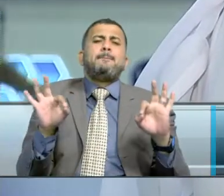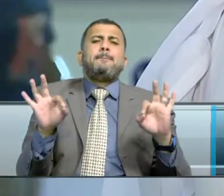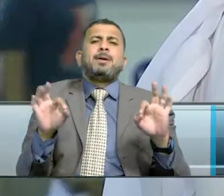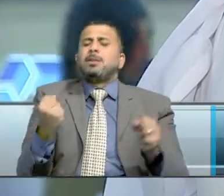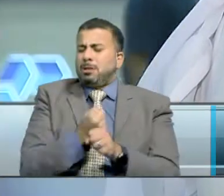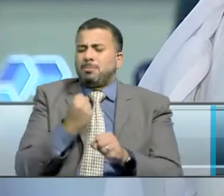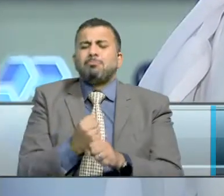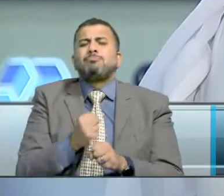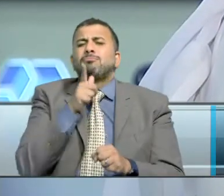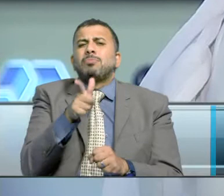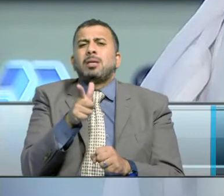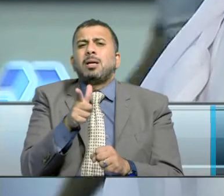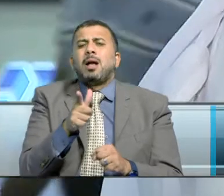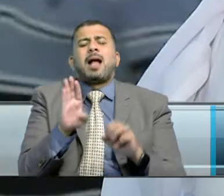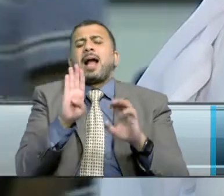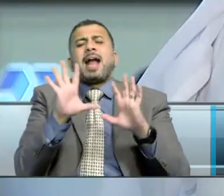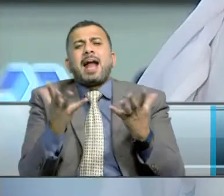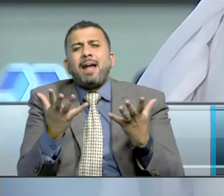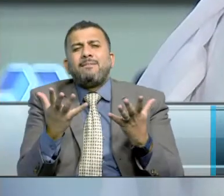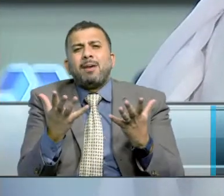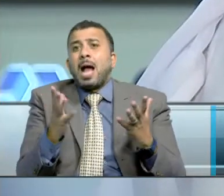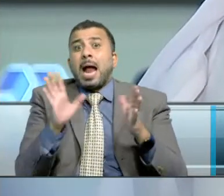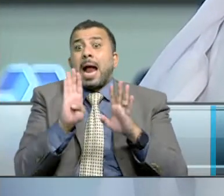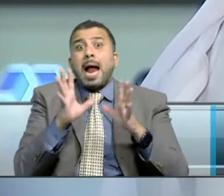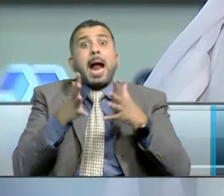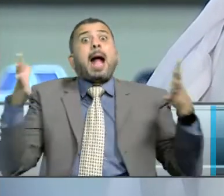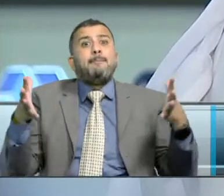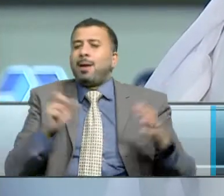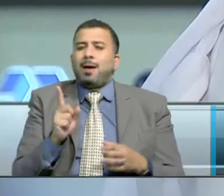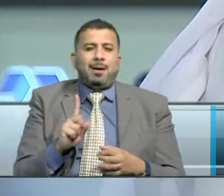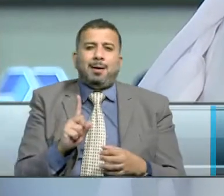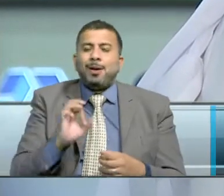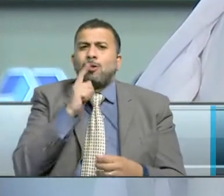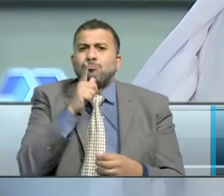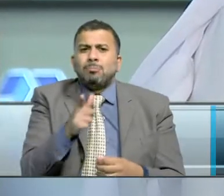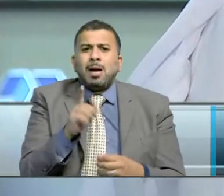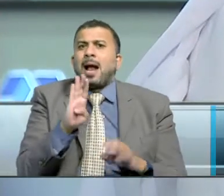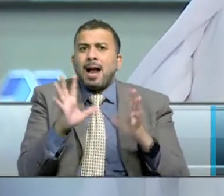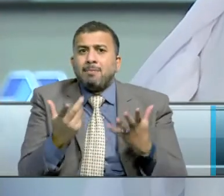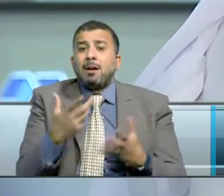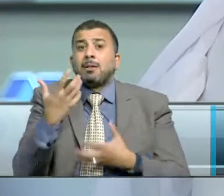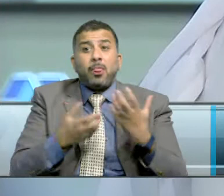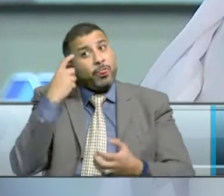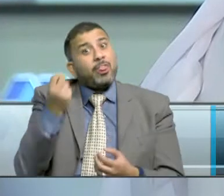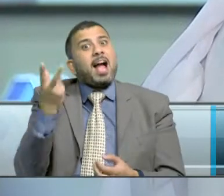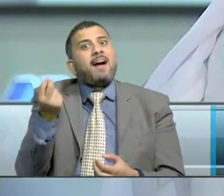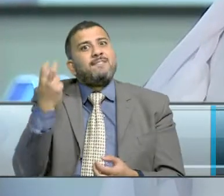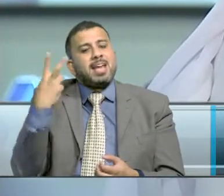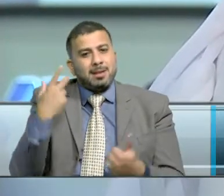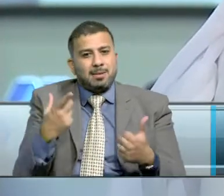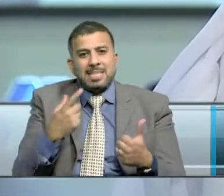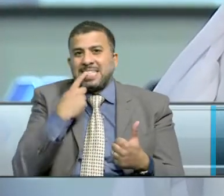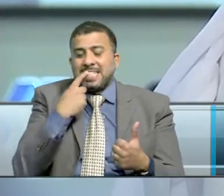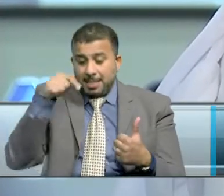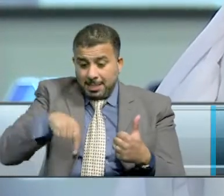تجويد العمل من ناحية الكيف وليست الكم. في العام الماضي كان لدينا أكثر عن 2000 فعالية ثقافية، في